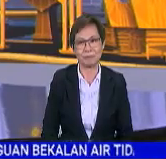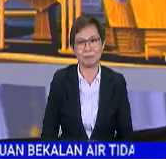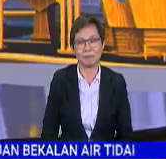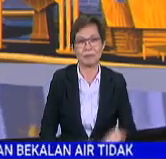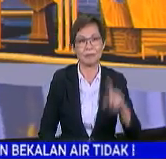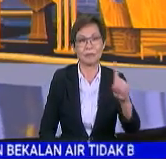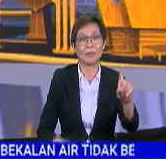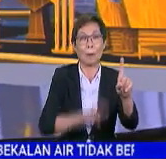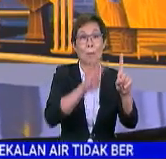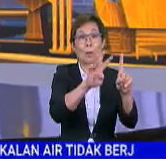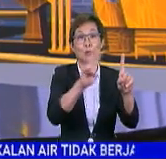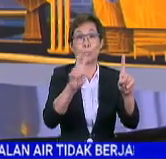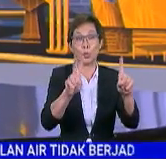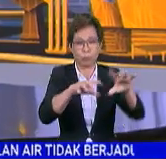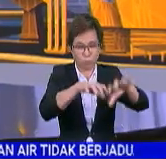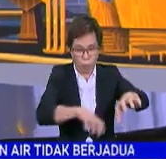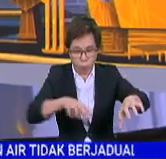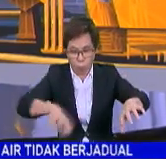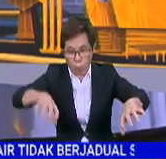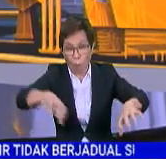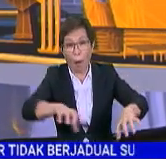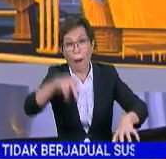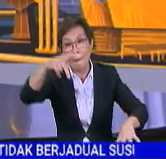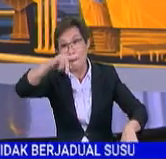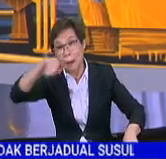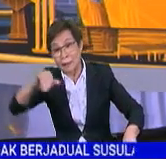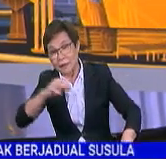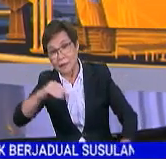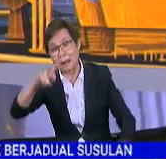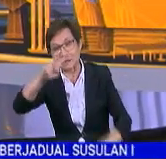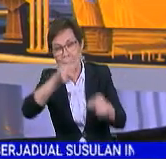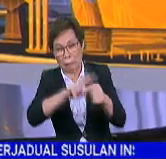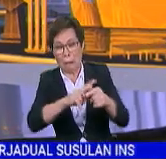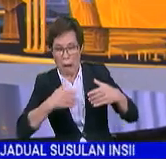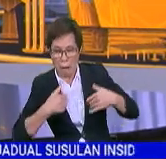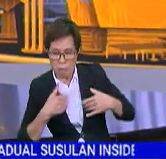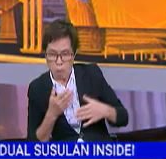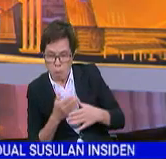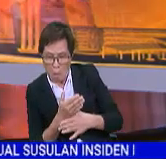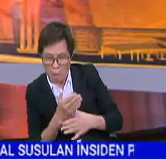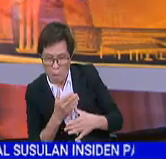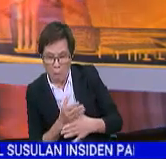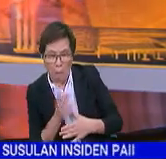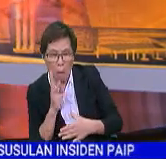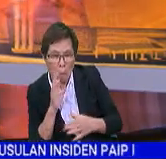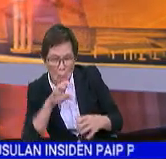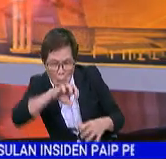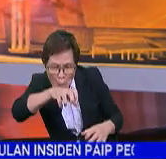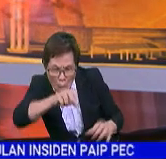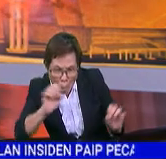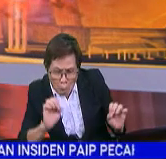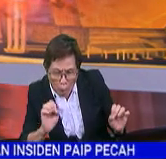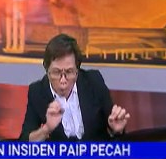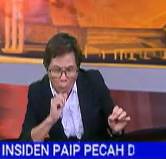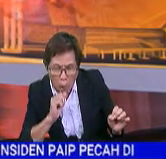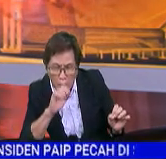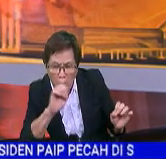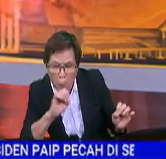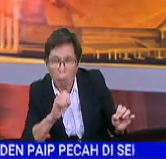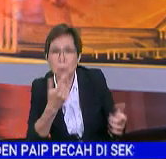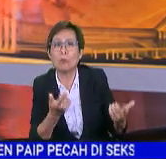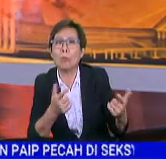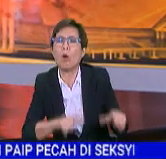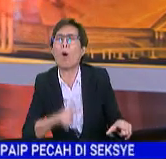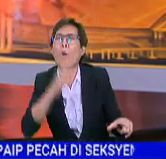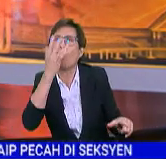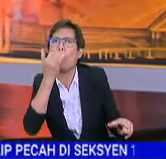Hai 142 kawasan di wilayah petalin dan gelang mengalami gangguan bekal Ini tidak boleh jadwal itu